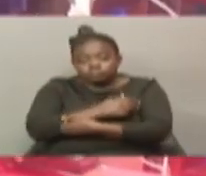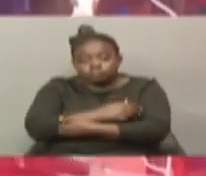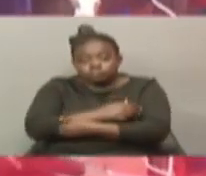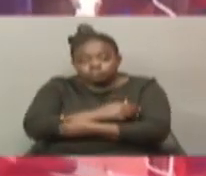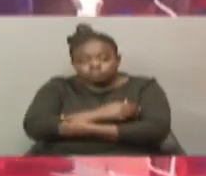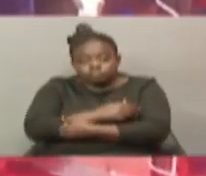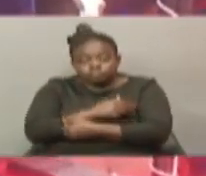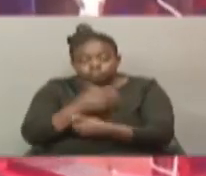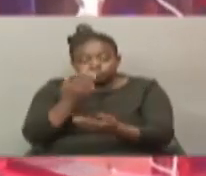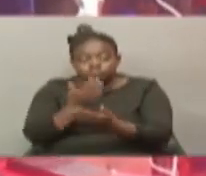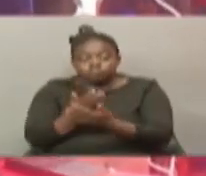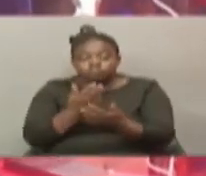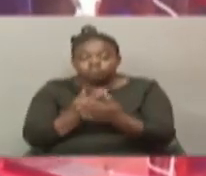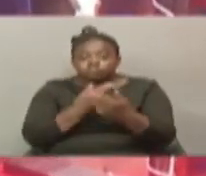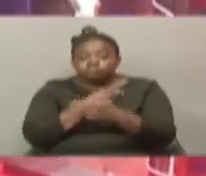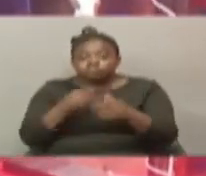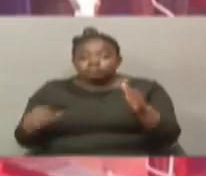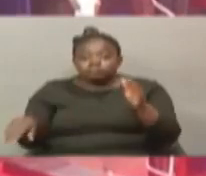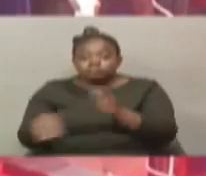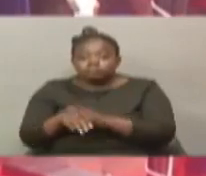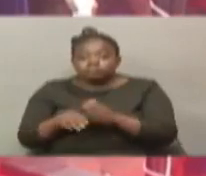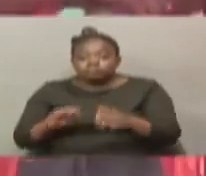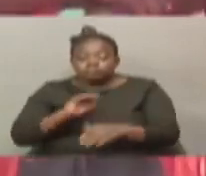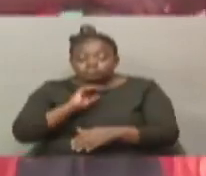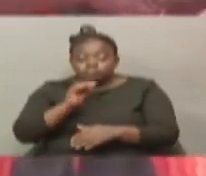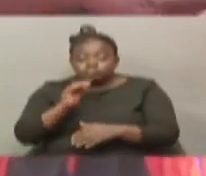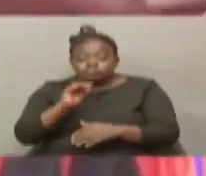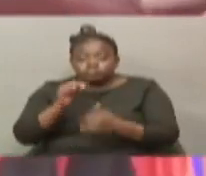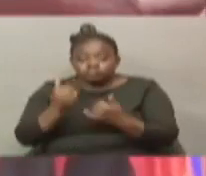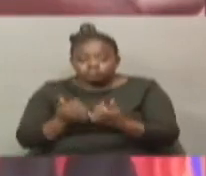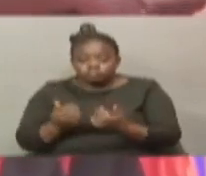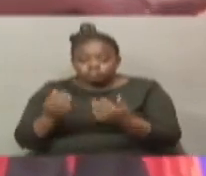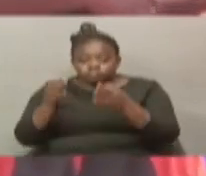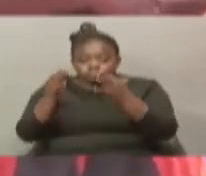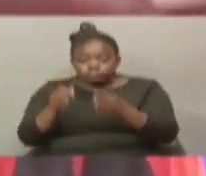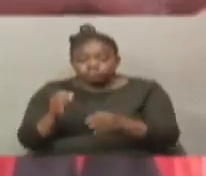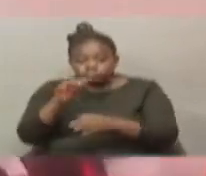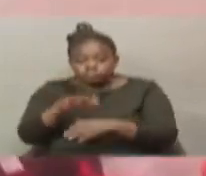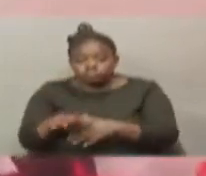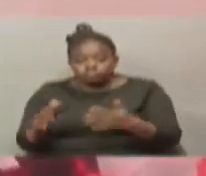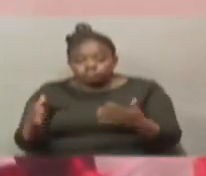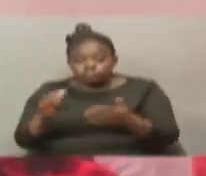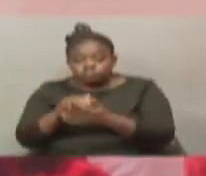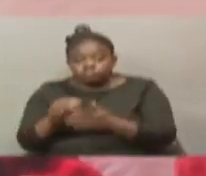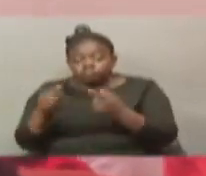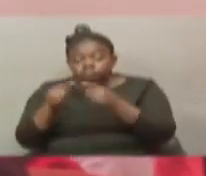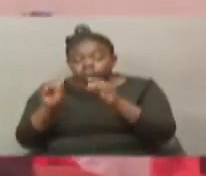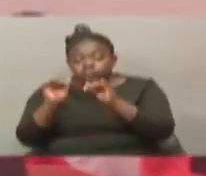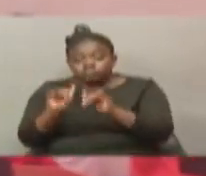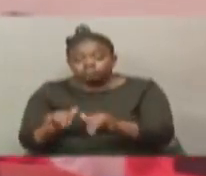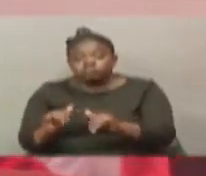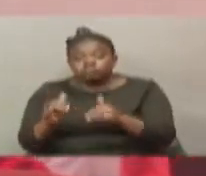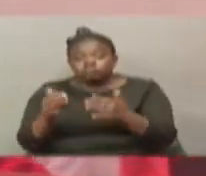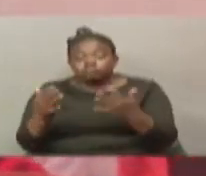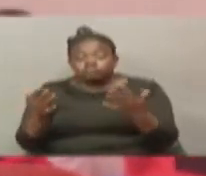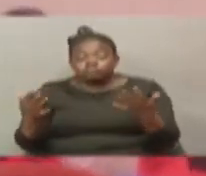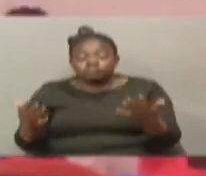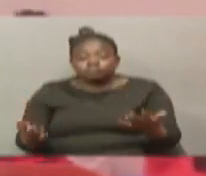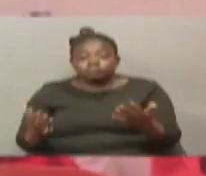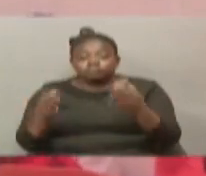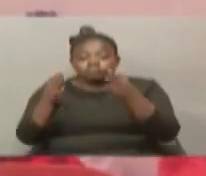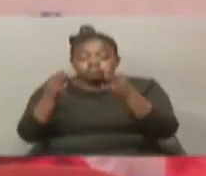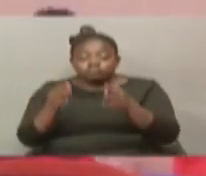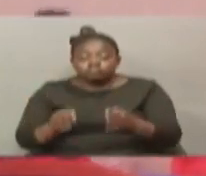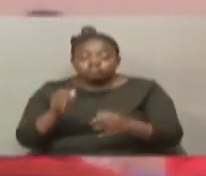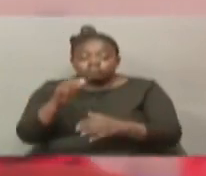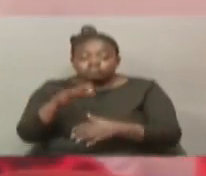ab'enganda z'omugenzi obutaguba mukyala mu bintu bya bba wabula bamuleka akuza abaana. Ekifuula omukyala Namwandu